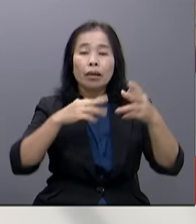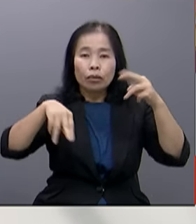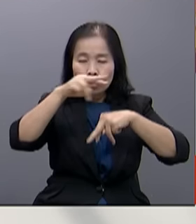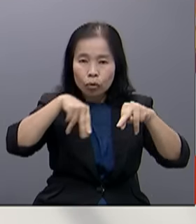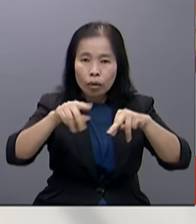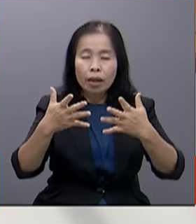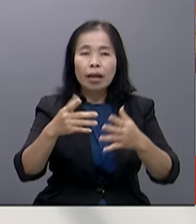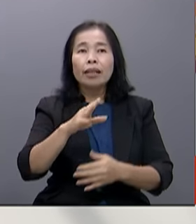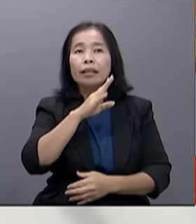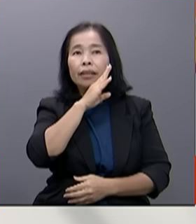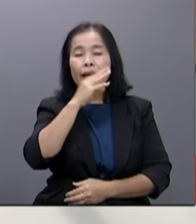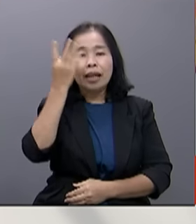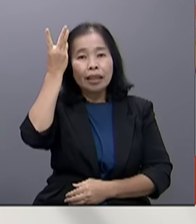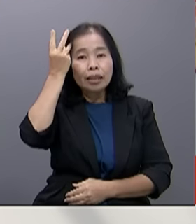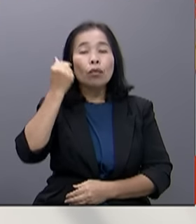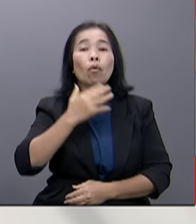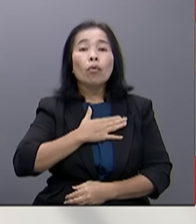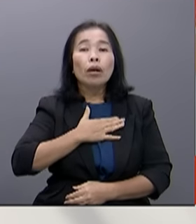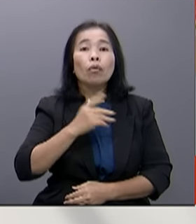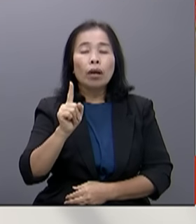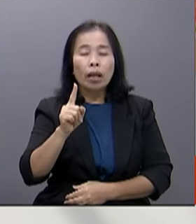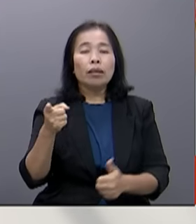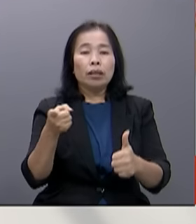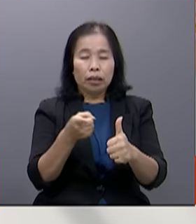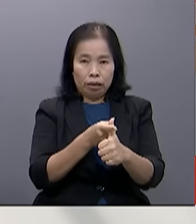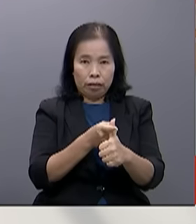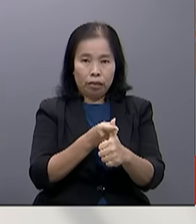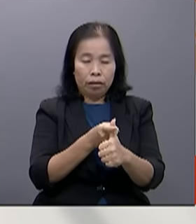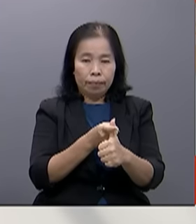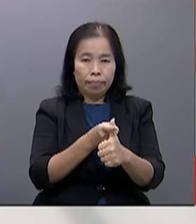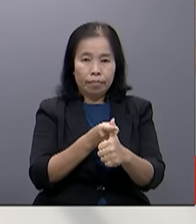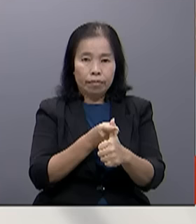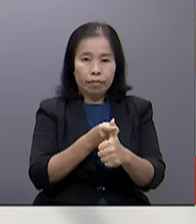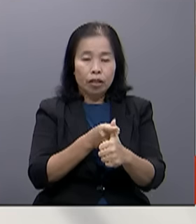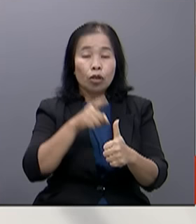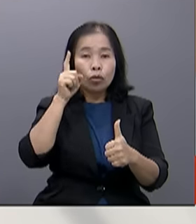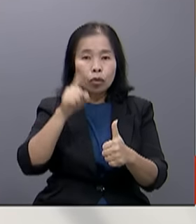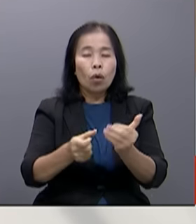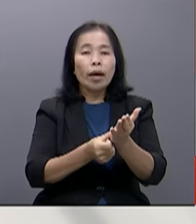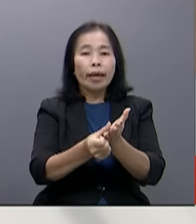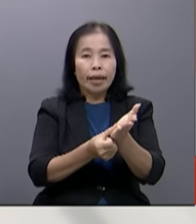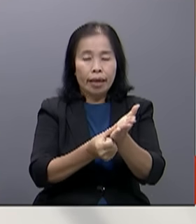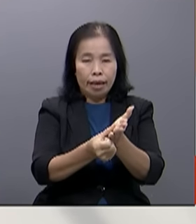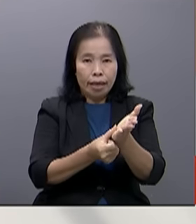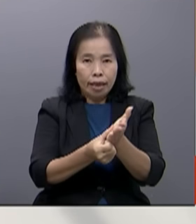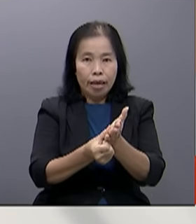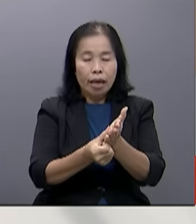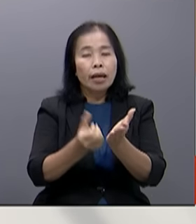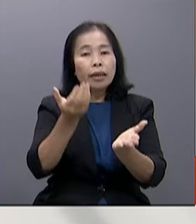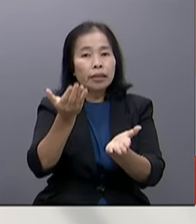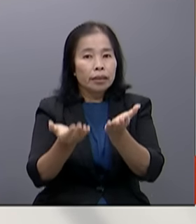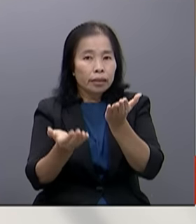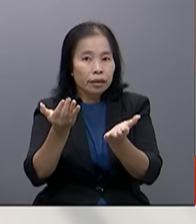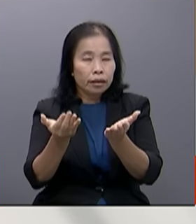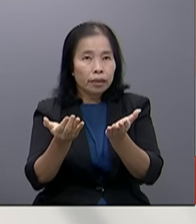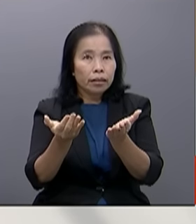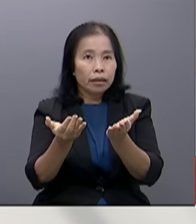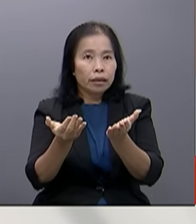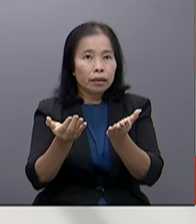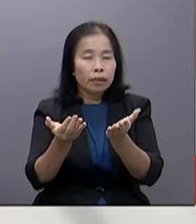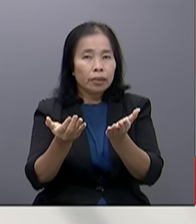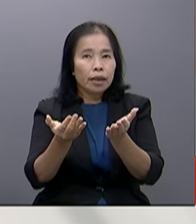ห็นเกี่ยวกับคำสั่งนี้ก็คือหนึ่งก็จะต้องมีการยกเลิกแก้ไขหรือรอผล